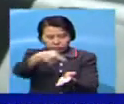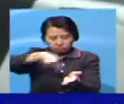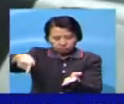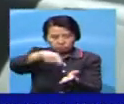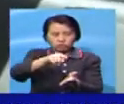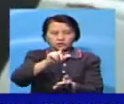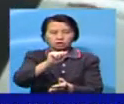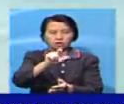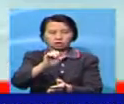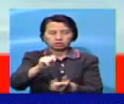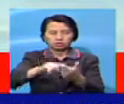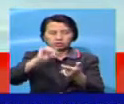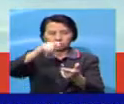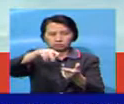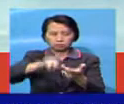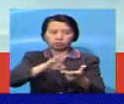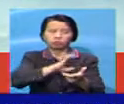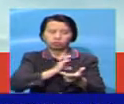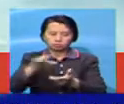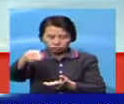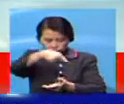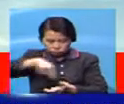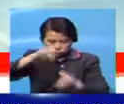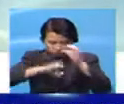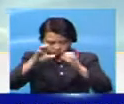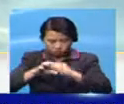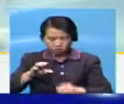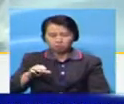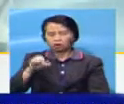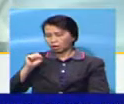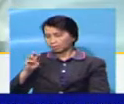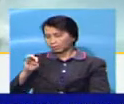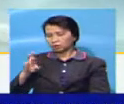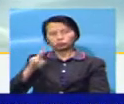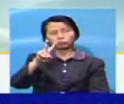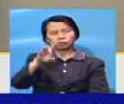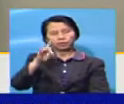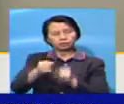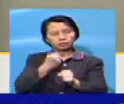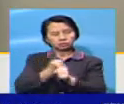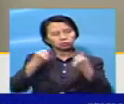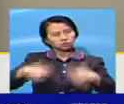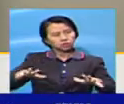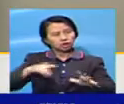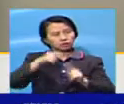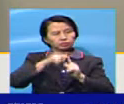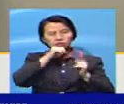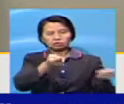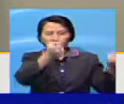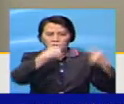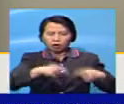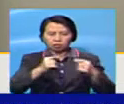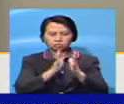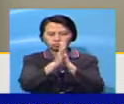tldm apmm dan polis Marin Laskar Amirul 28 tahun dilaporkan hilang 17 April lalu apabila tidak hadir ke